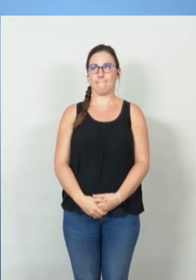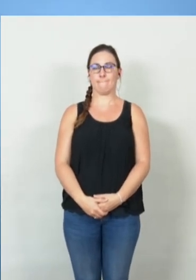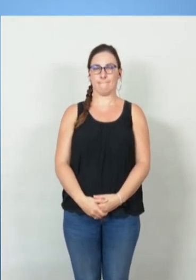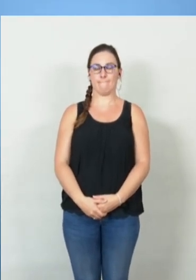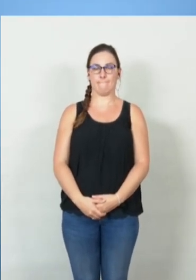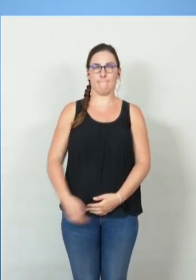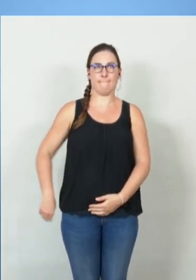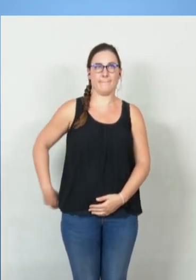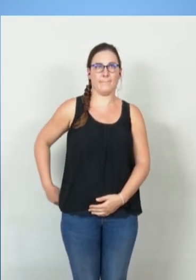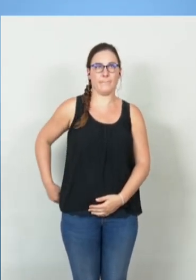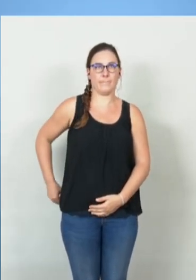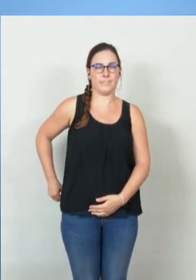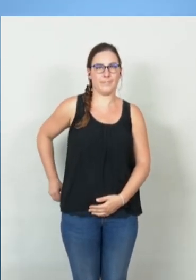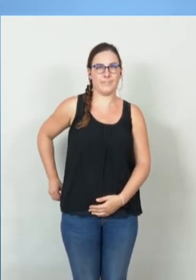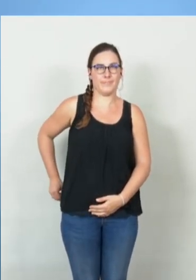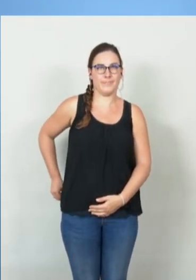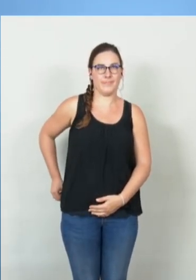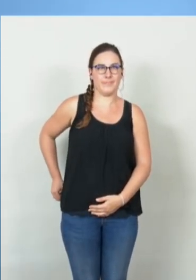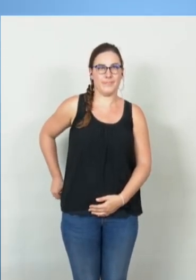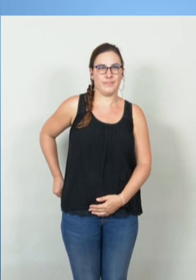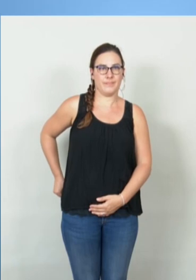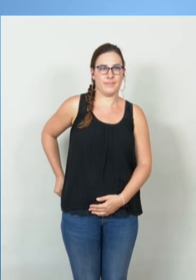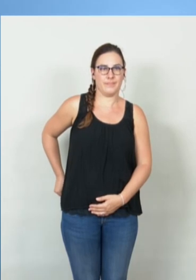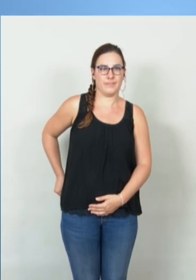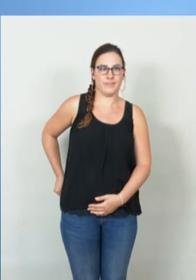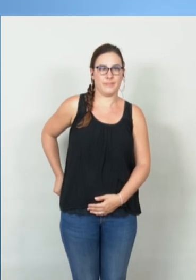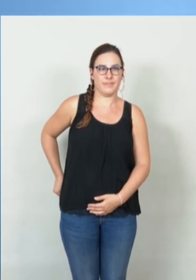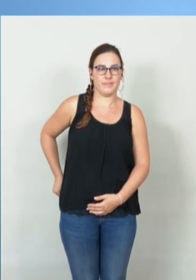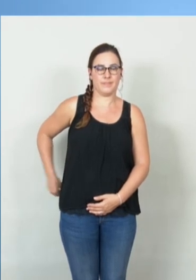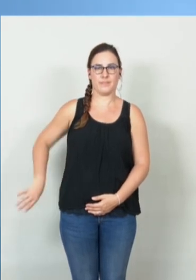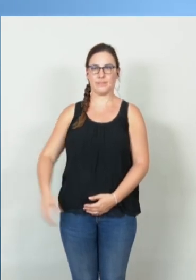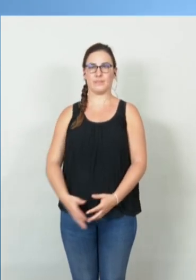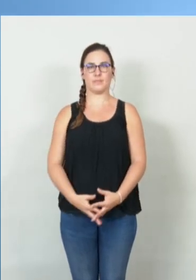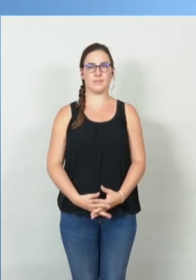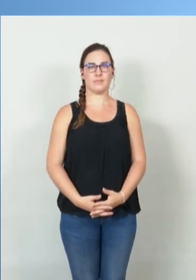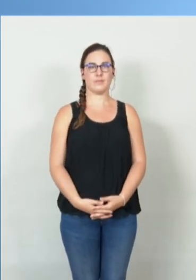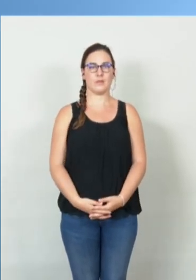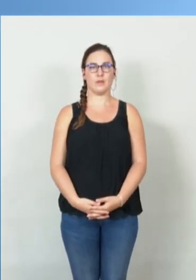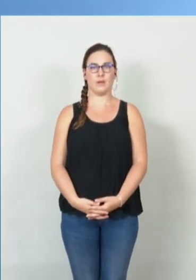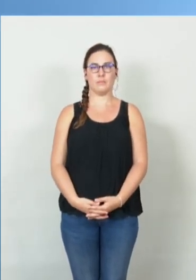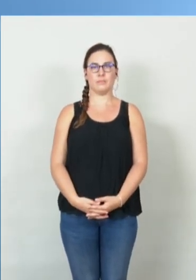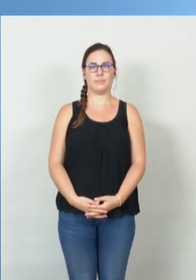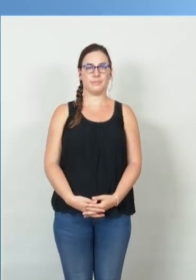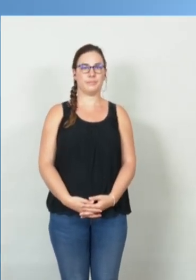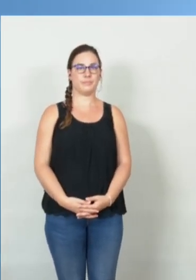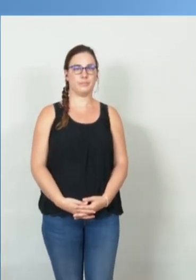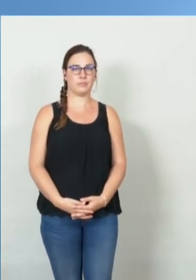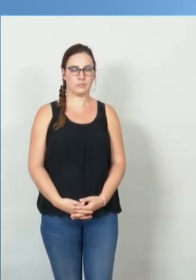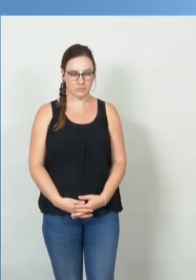l'étrier Céline Mériot pierre donne pouvoir un mot de Tavel pour la séance mon gars